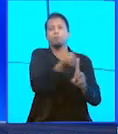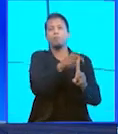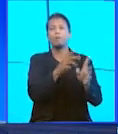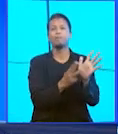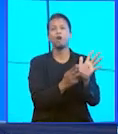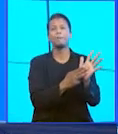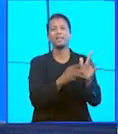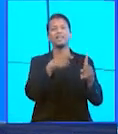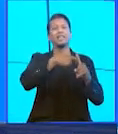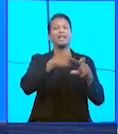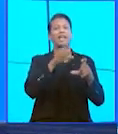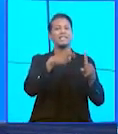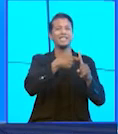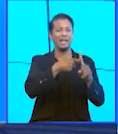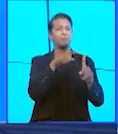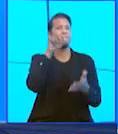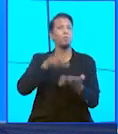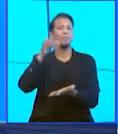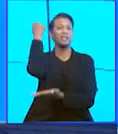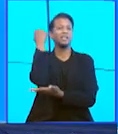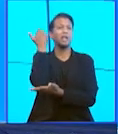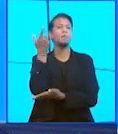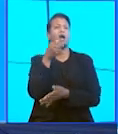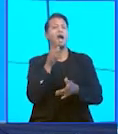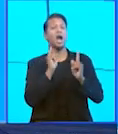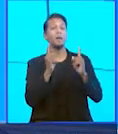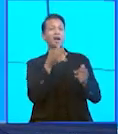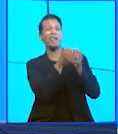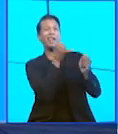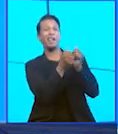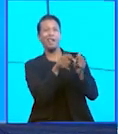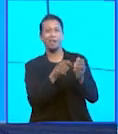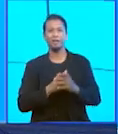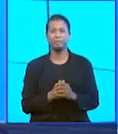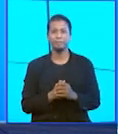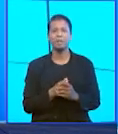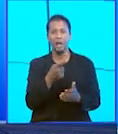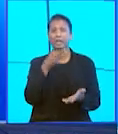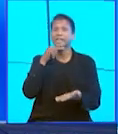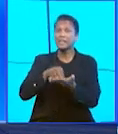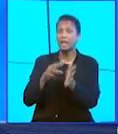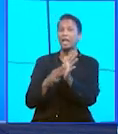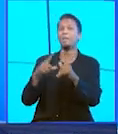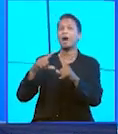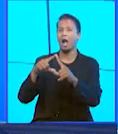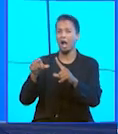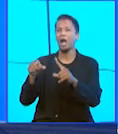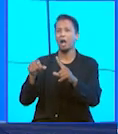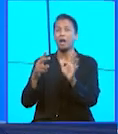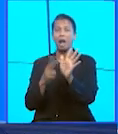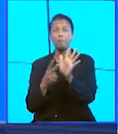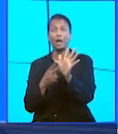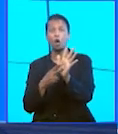Muhammad Kasman atau Muhammad Kece, tersangka perkara penistaan agama. Pemeriksaan setelah mendapatkan izin Mahkamah Agung karena